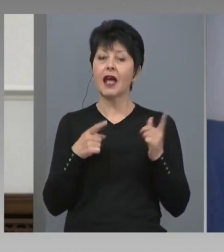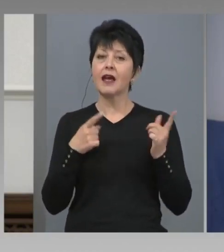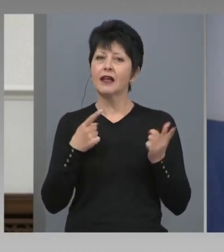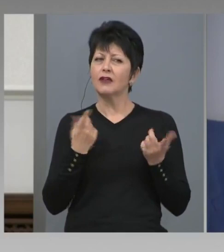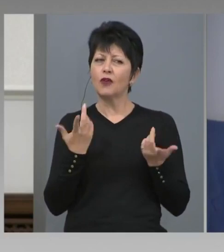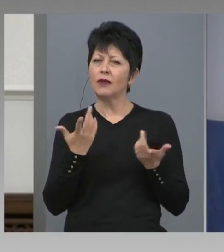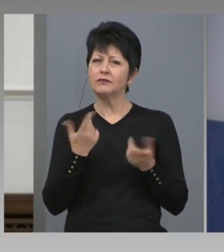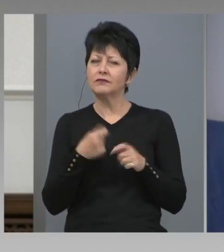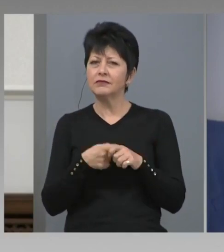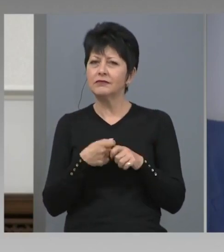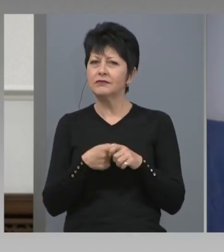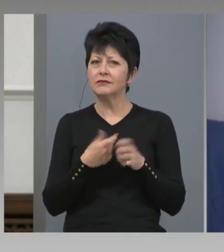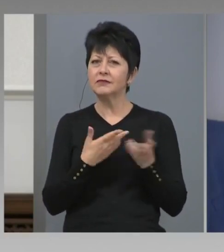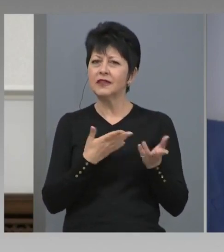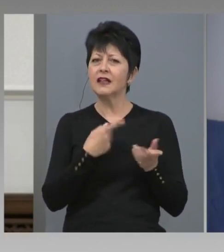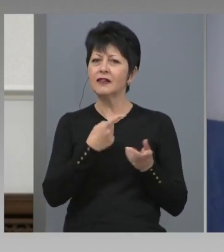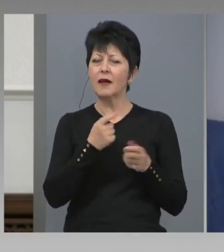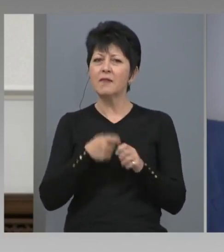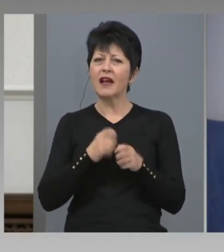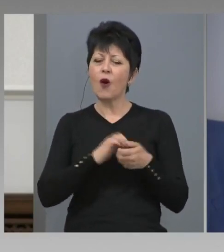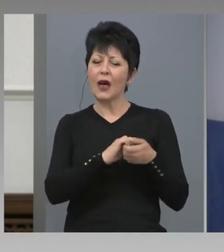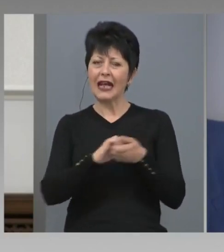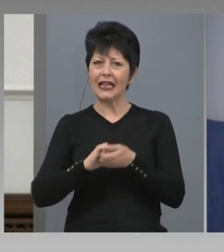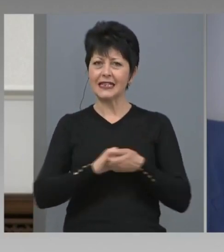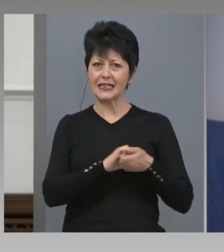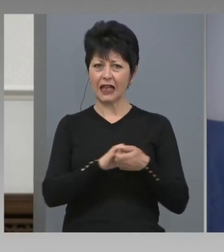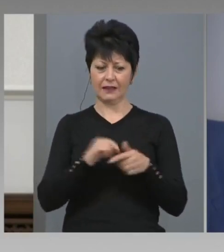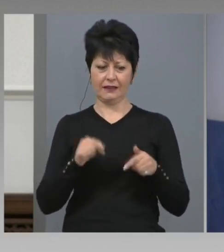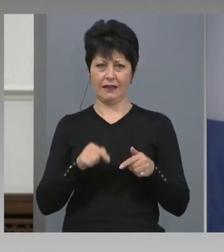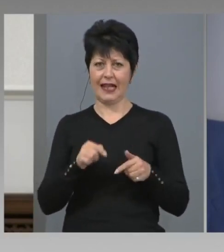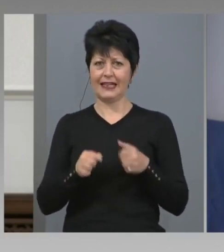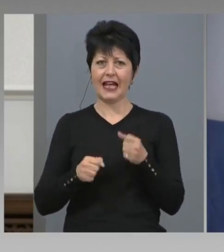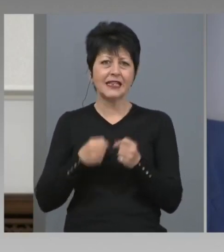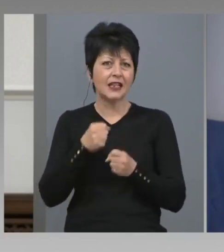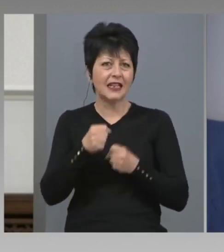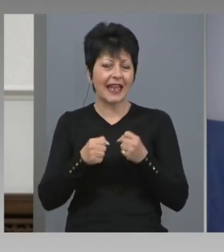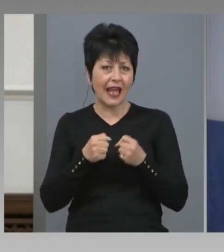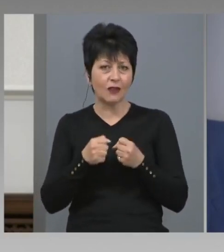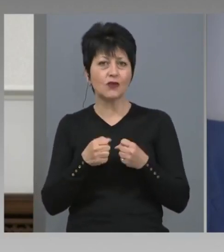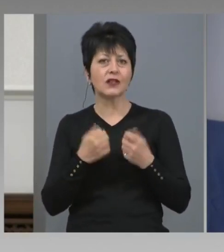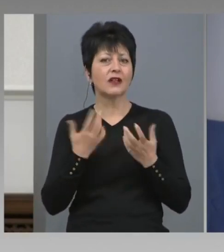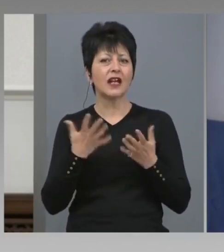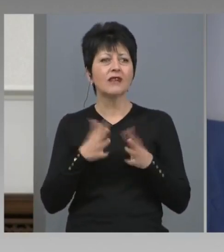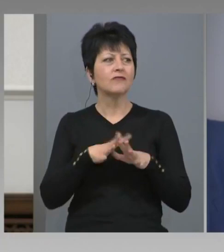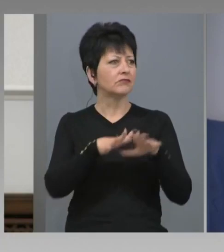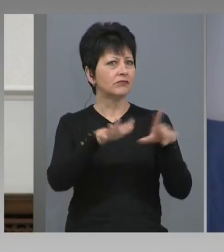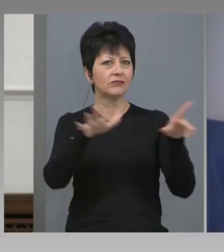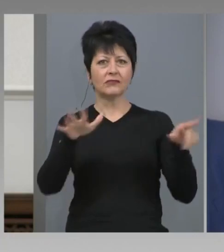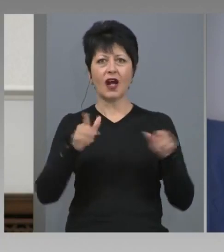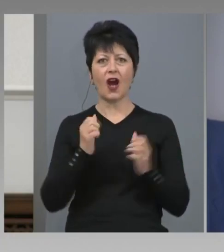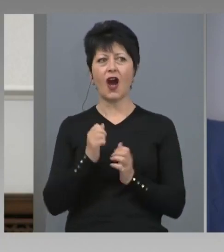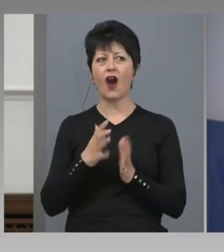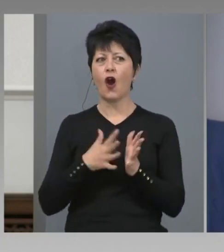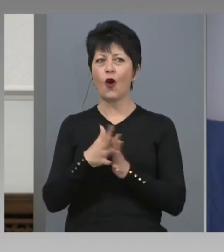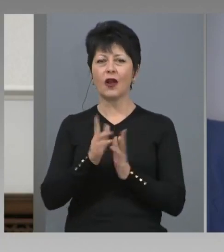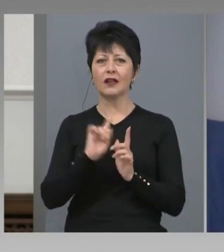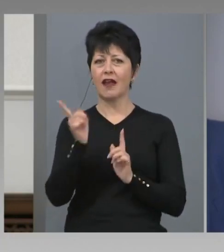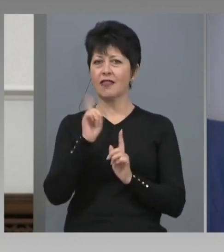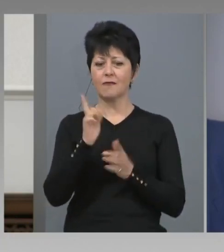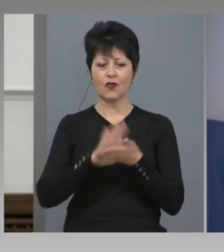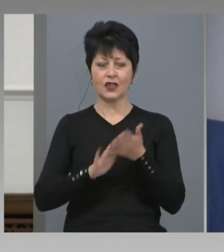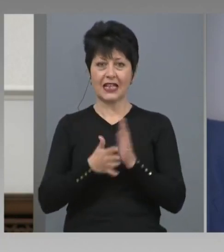с организацията на тази дейност, която маса други хора нямаше да могат да свършат сега